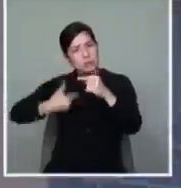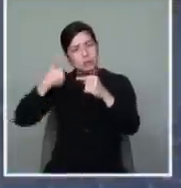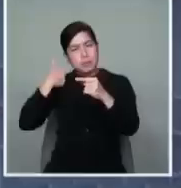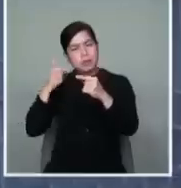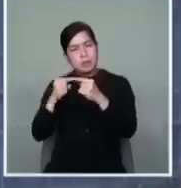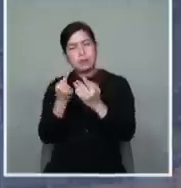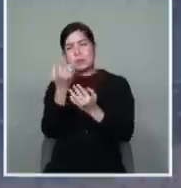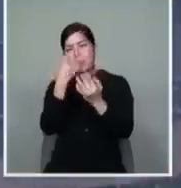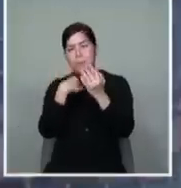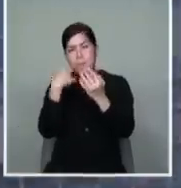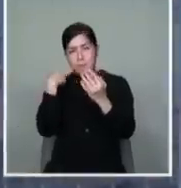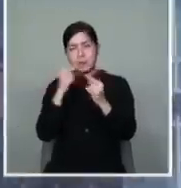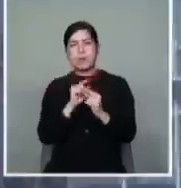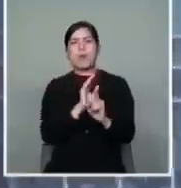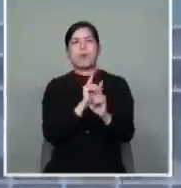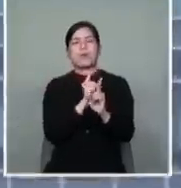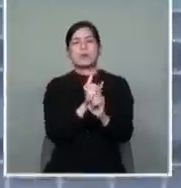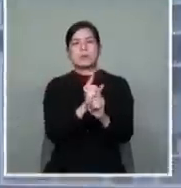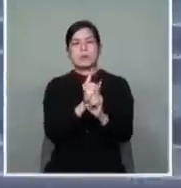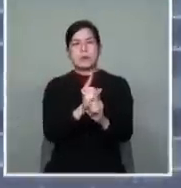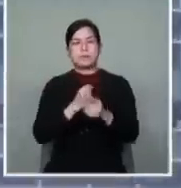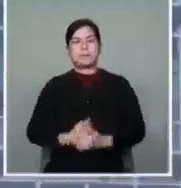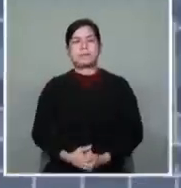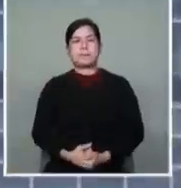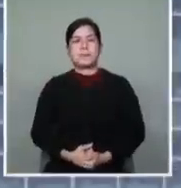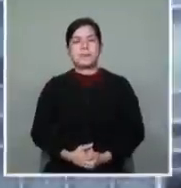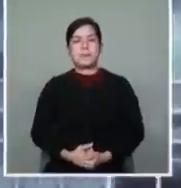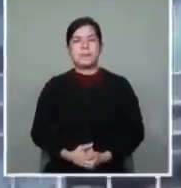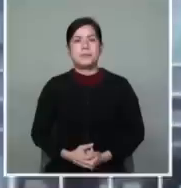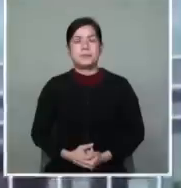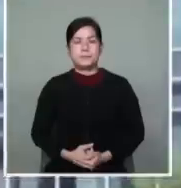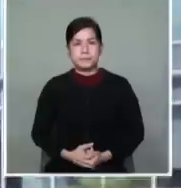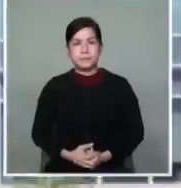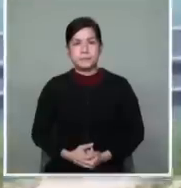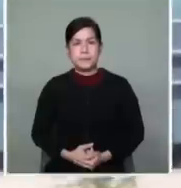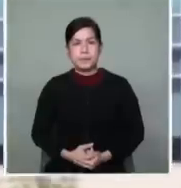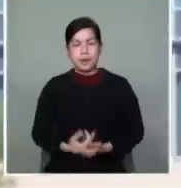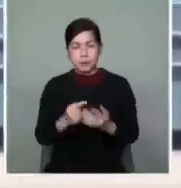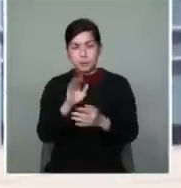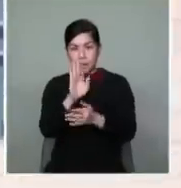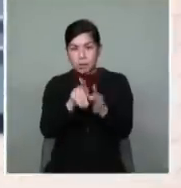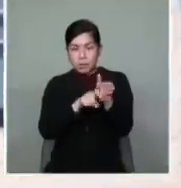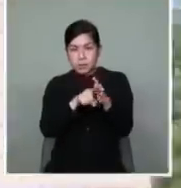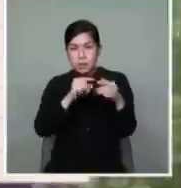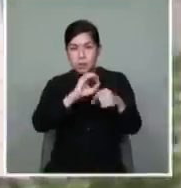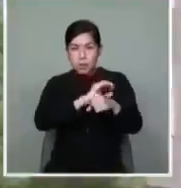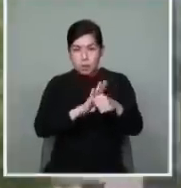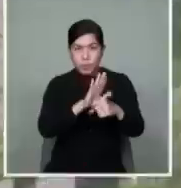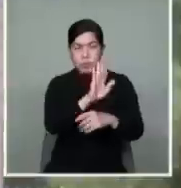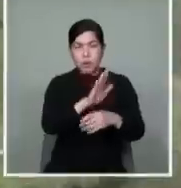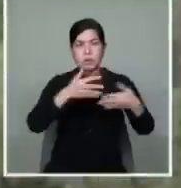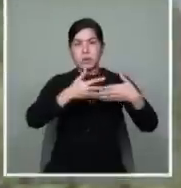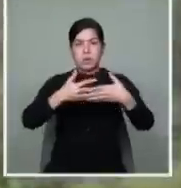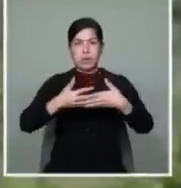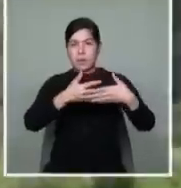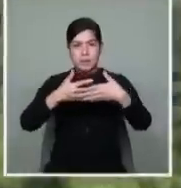ทิดีนยาเมลาโทนินและยาแอสไพรินวันละ1 เม็ดค่ะส่วนสถานการณ์โควิด-19ล่าสุดในสหรัฐอเ